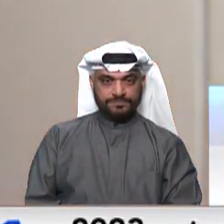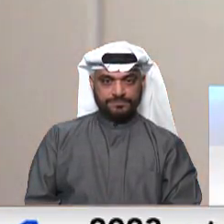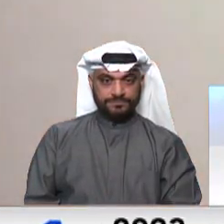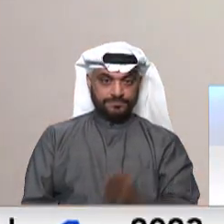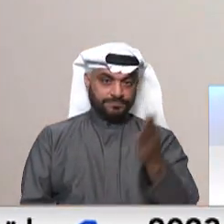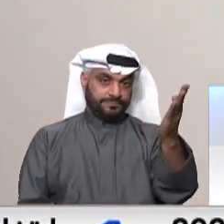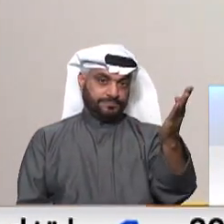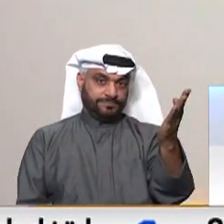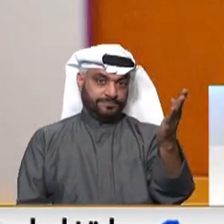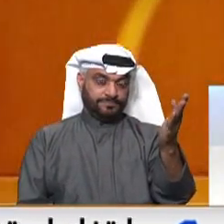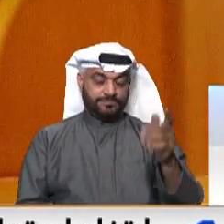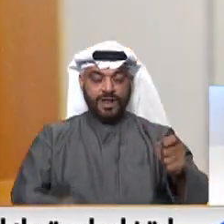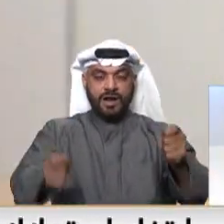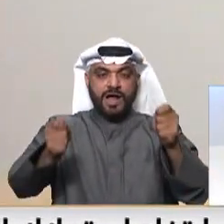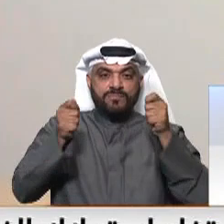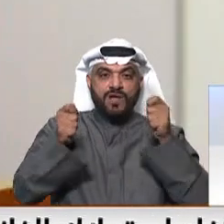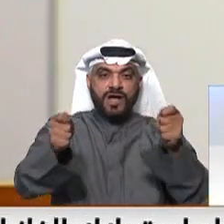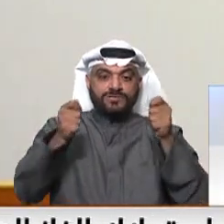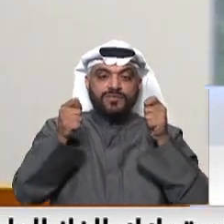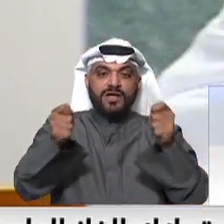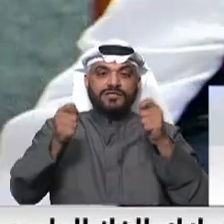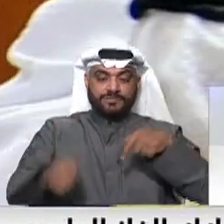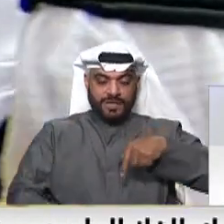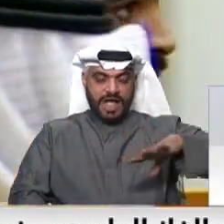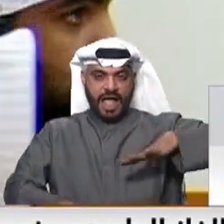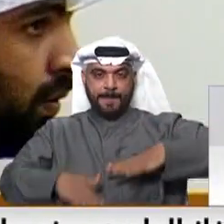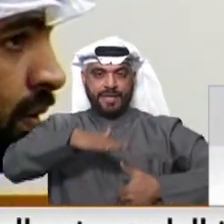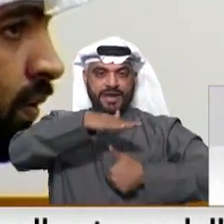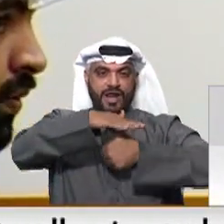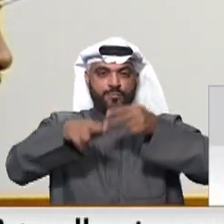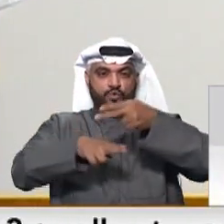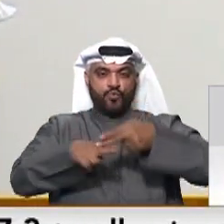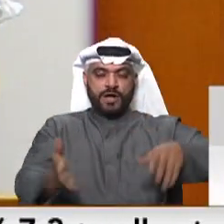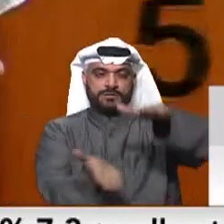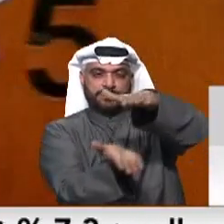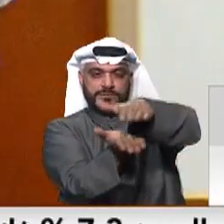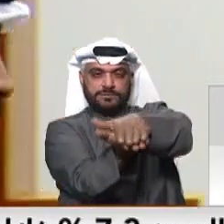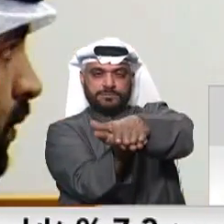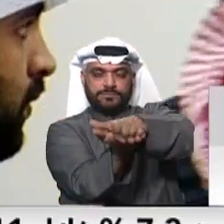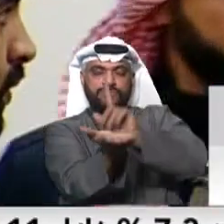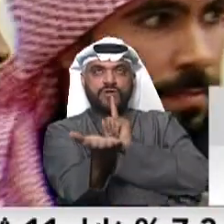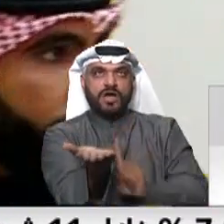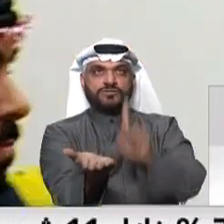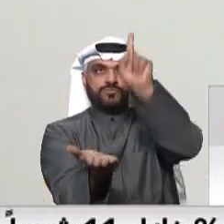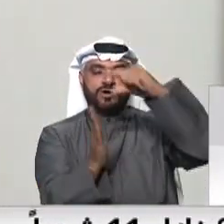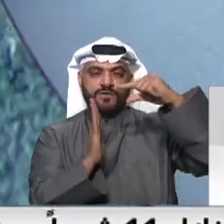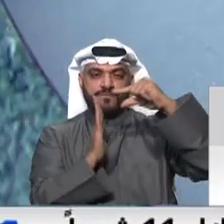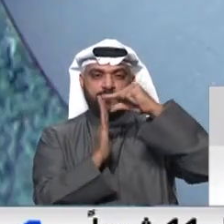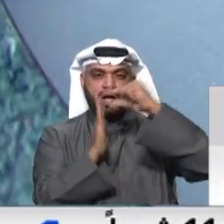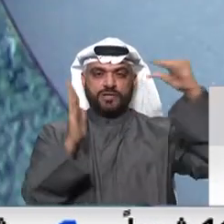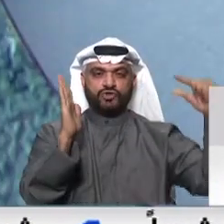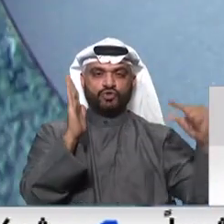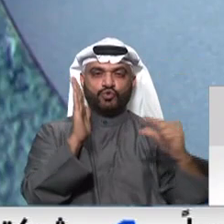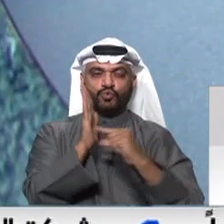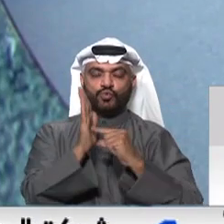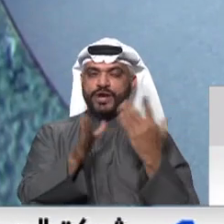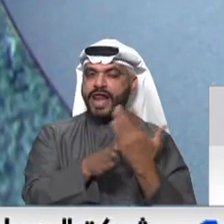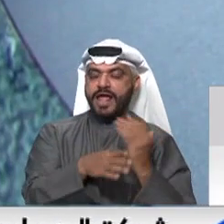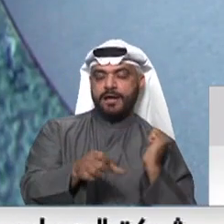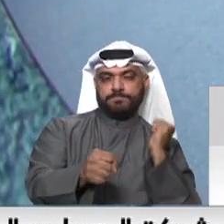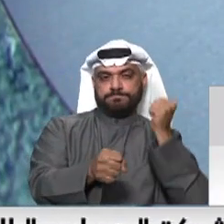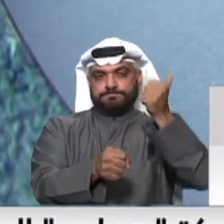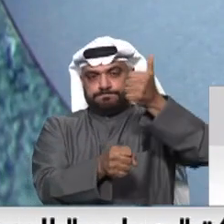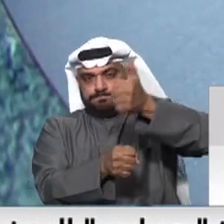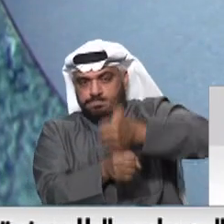أداء حضرة صاحب السمو أمير البلاد الشيخ مشعل الأحمد الجابر الصباح حفظه الله ورعاه اليمين الدستورية في